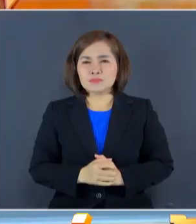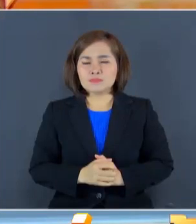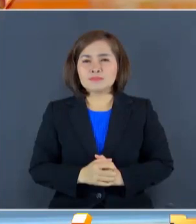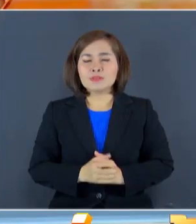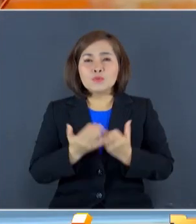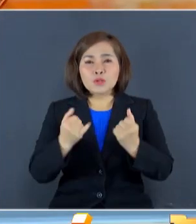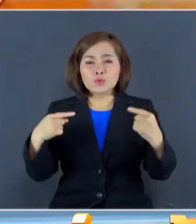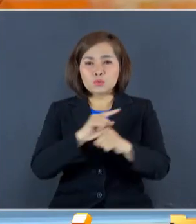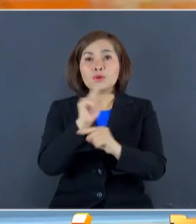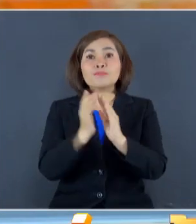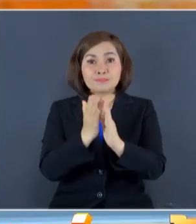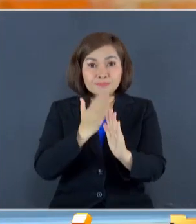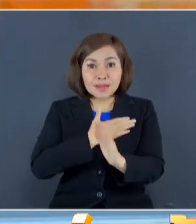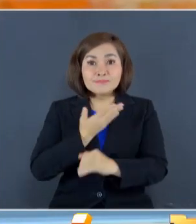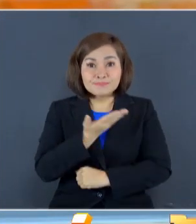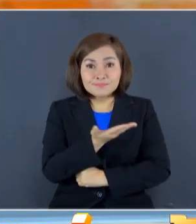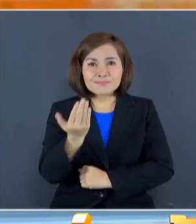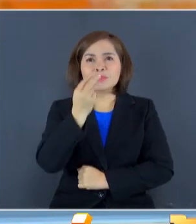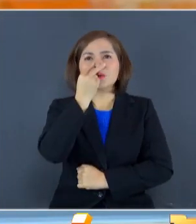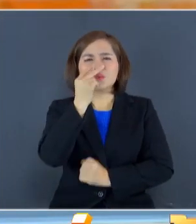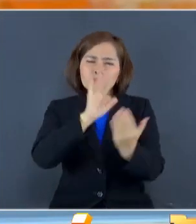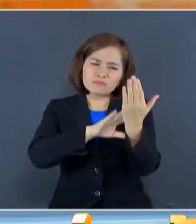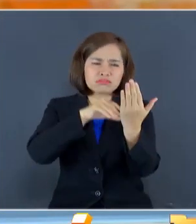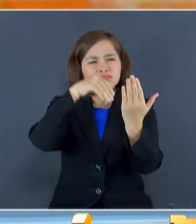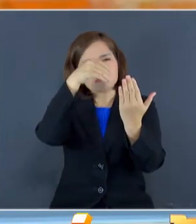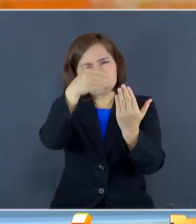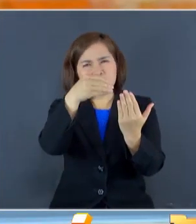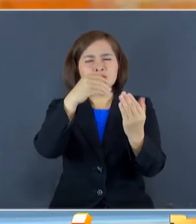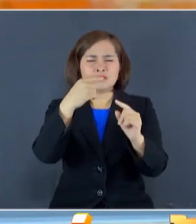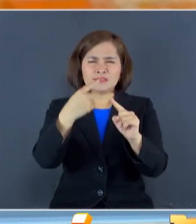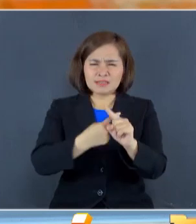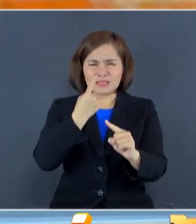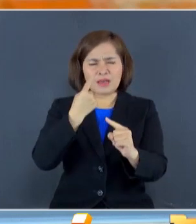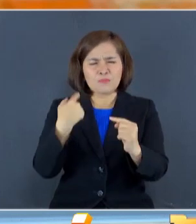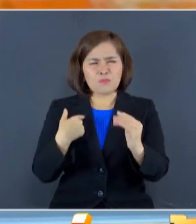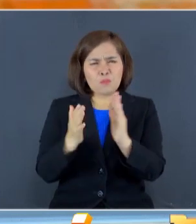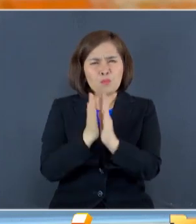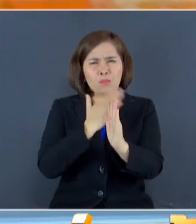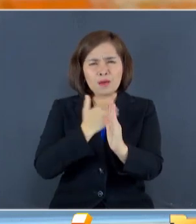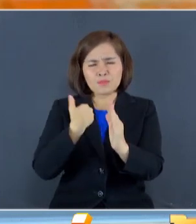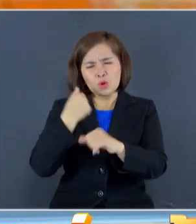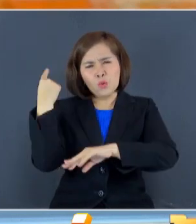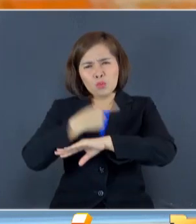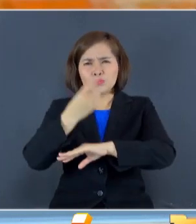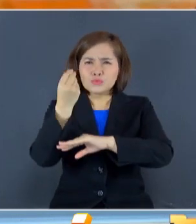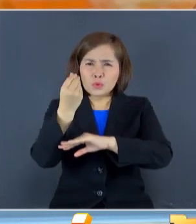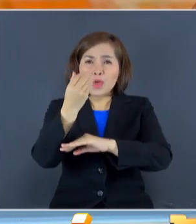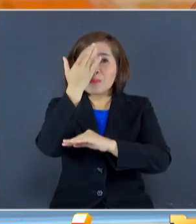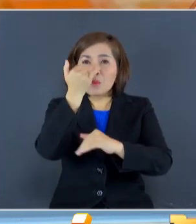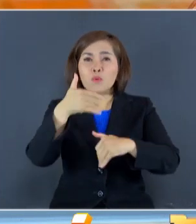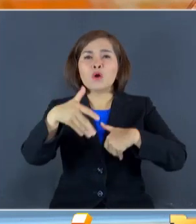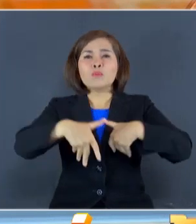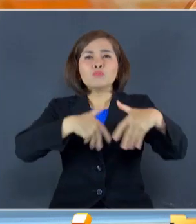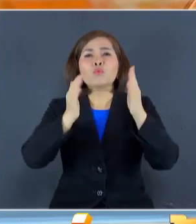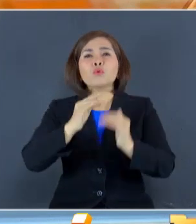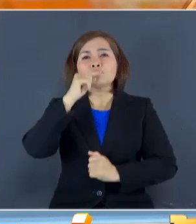วันนี้วันพระใช่ไหมคุณนุ่นบางท่านดูเลยปฏิทินนะเดือนหนึ่งเนี่ยมันมีวันพระกี่วันเหมือนอย่างคนไทยเราอะคุณผู้ชมฮะ